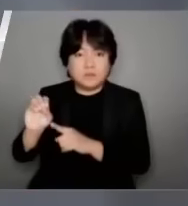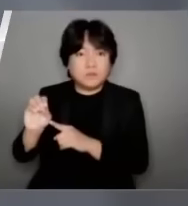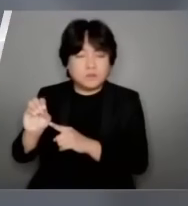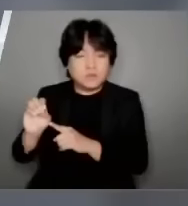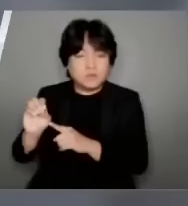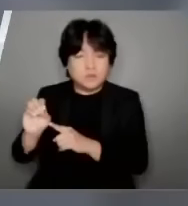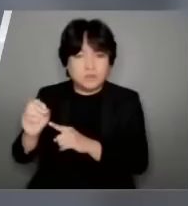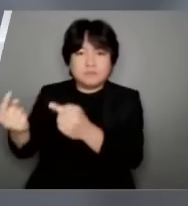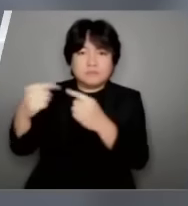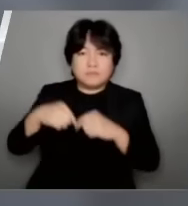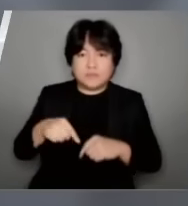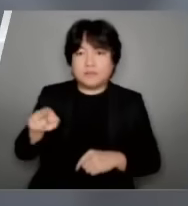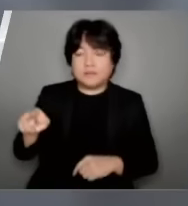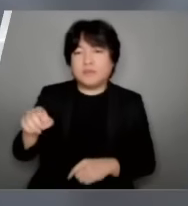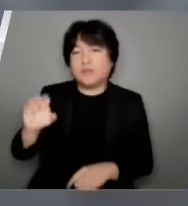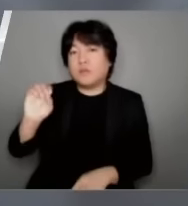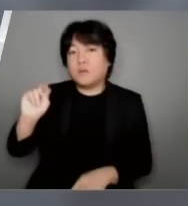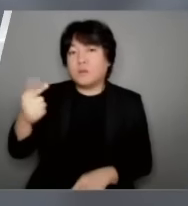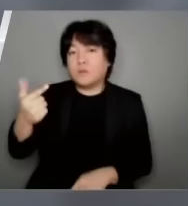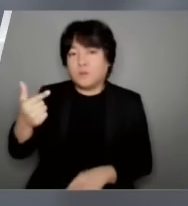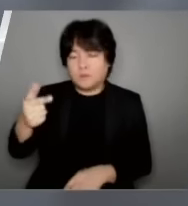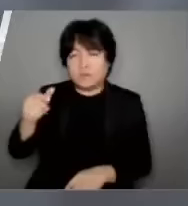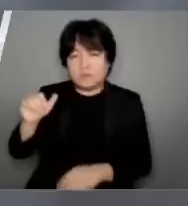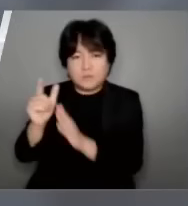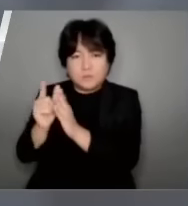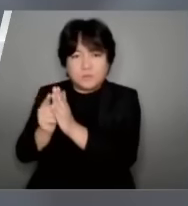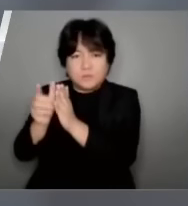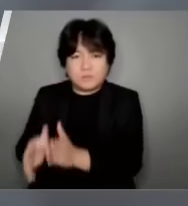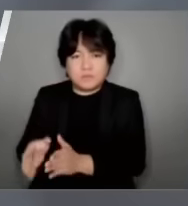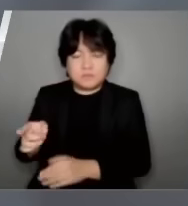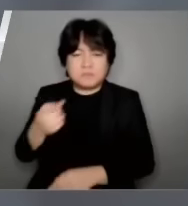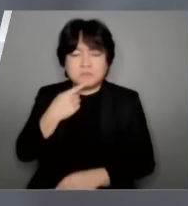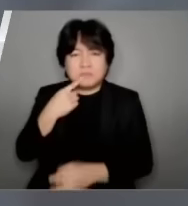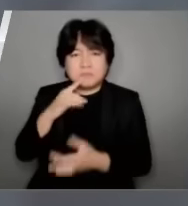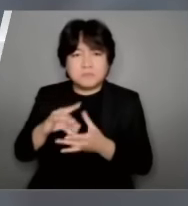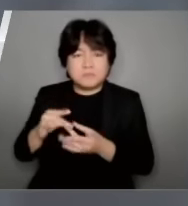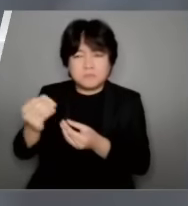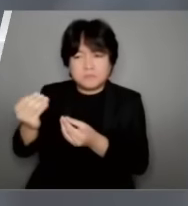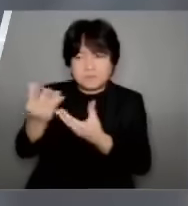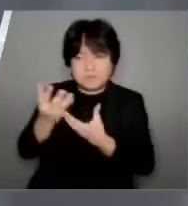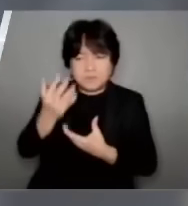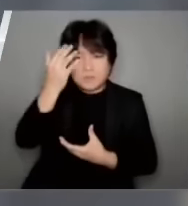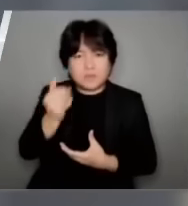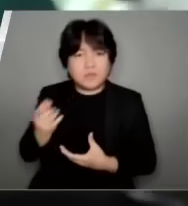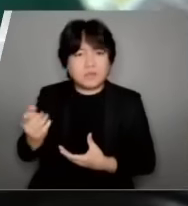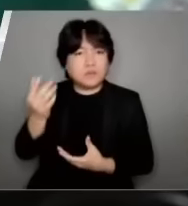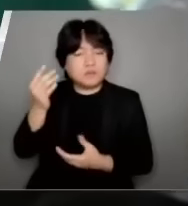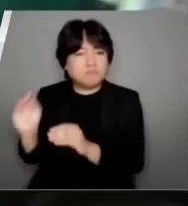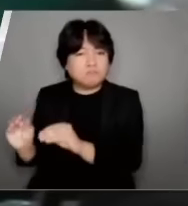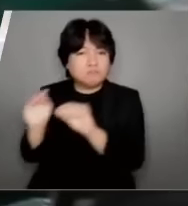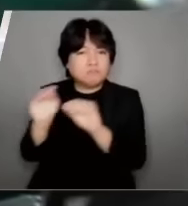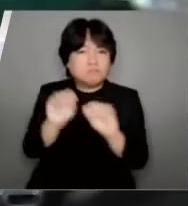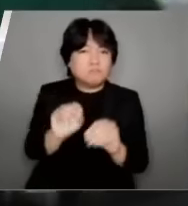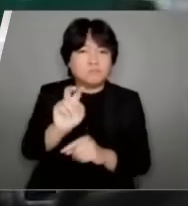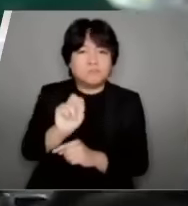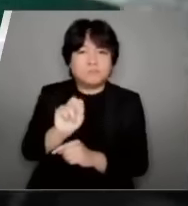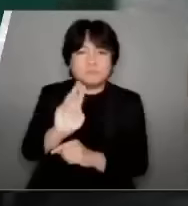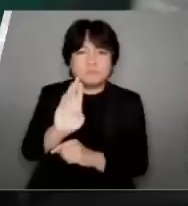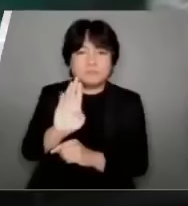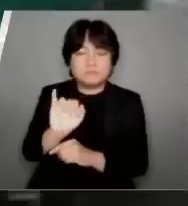Cassandra Leong. Gusto rin daw malaman ni Attorney Tupasio kung bakit planong inipat ang dalawa sa NBI. Itatanong po natin sa